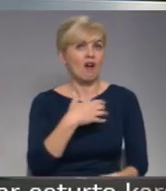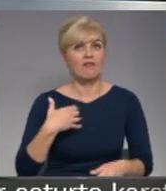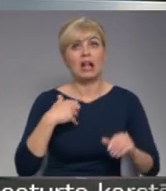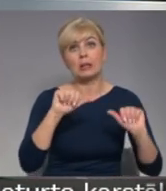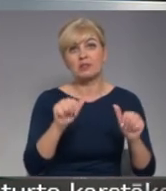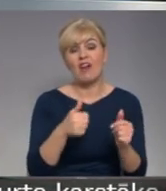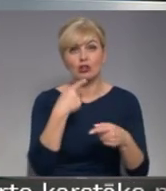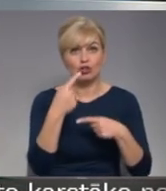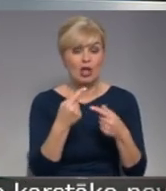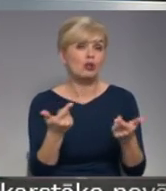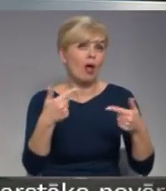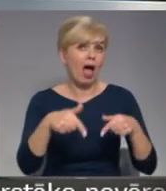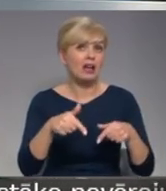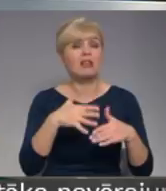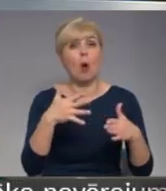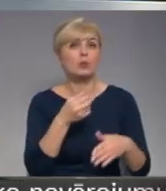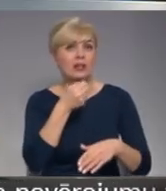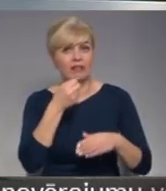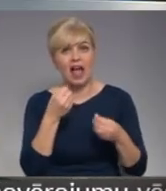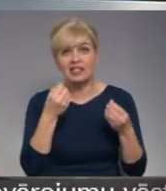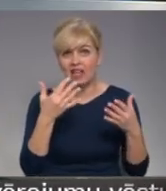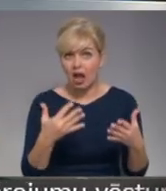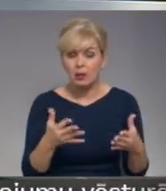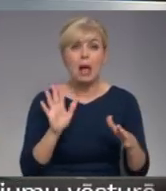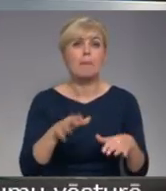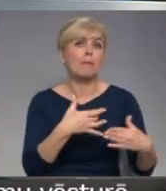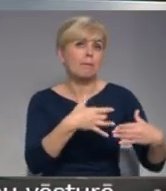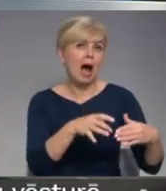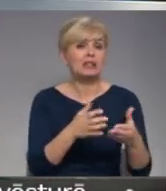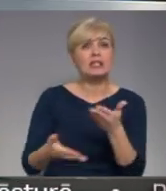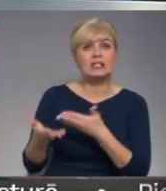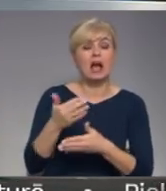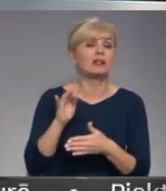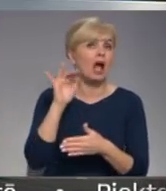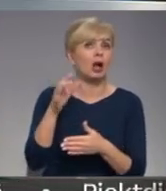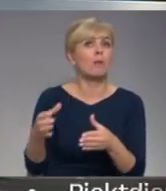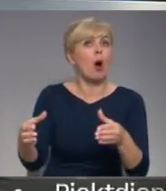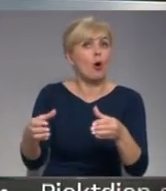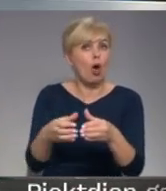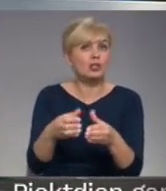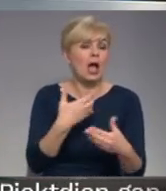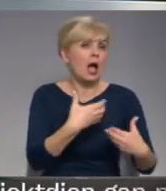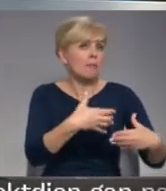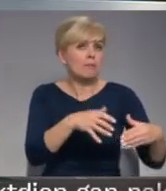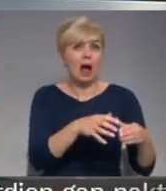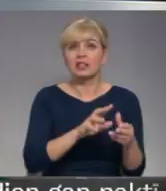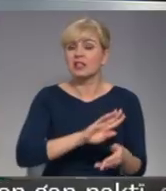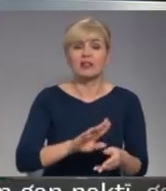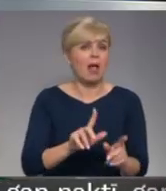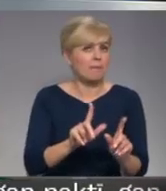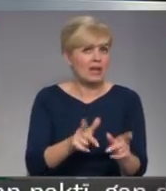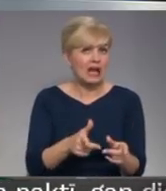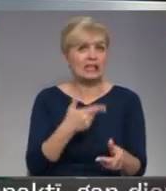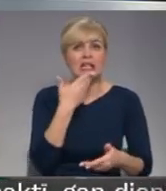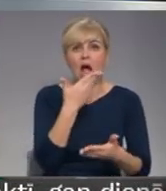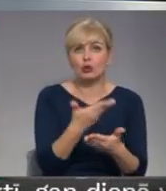Valdības veidošanas sarunu gaitā ir daudz neskaidrību par partiju sadarbību nākamajā koalīcijā. Partijas nepiekrīt ierosinājumam par